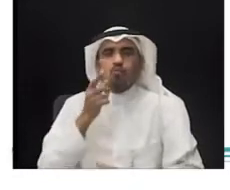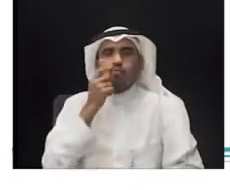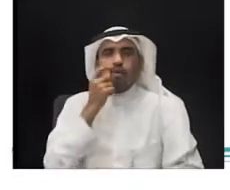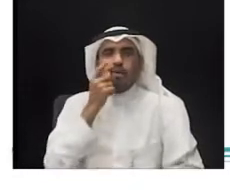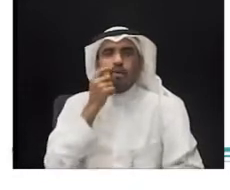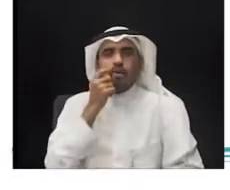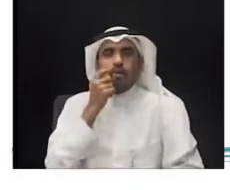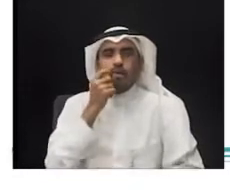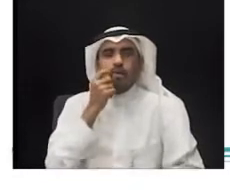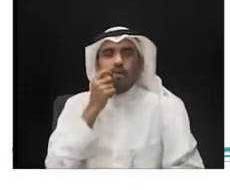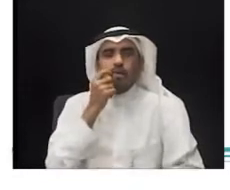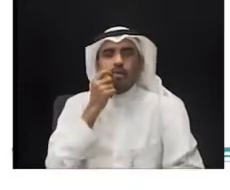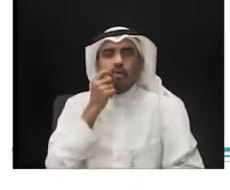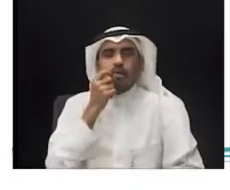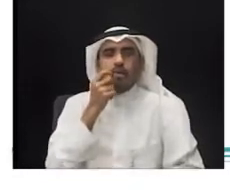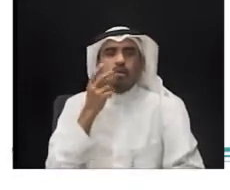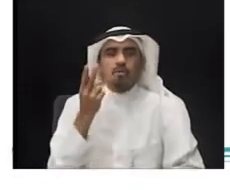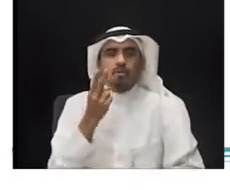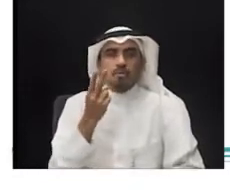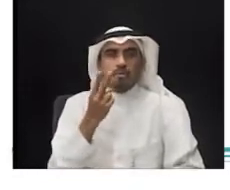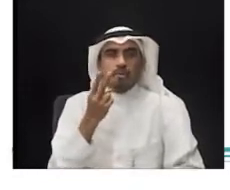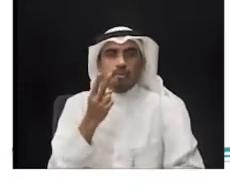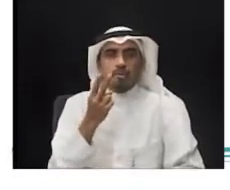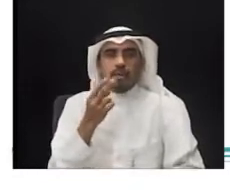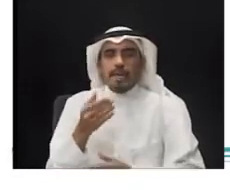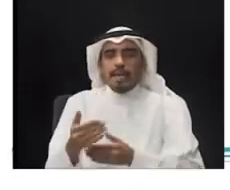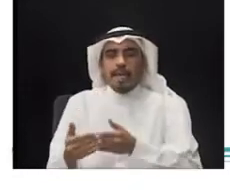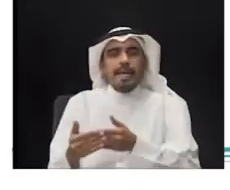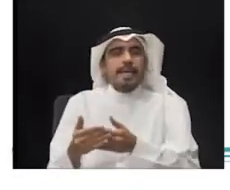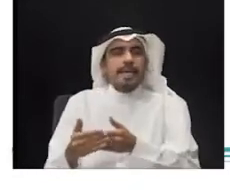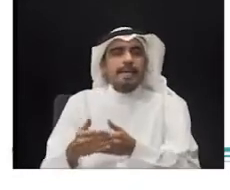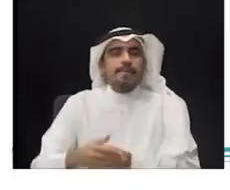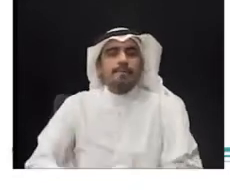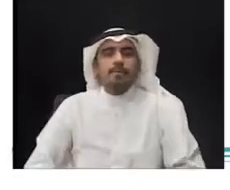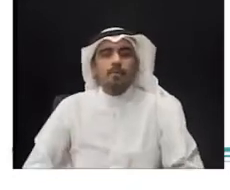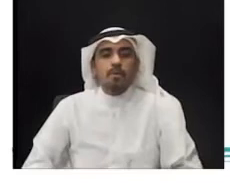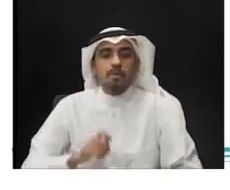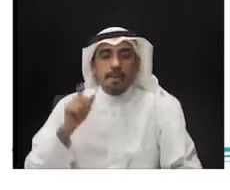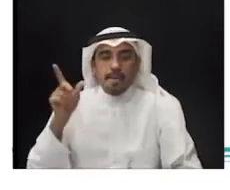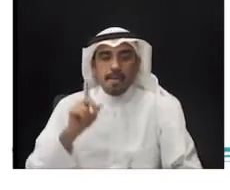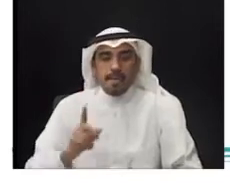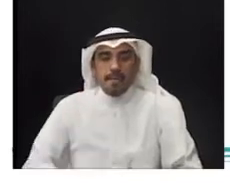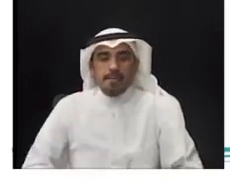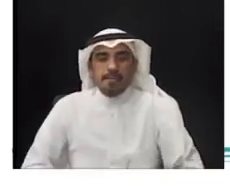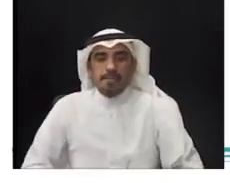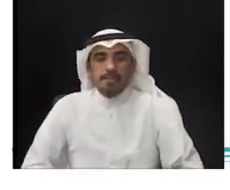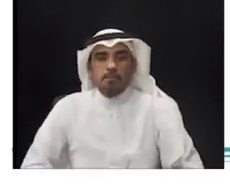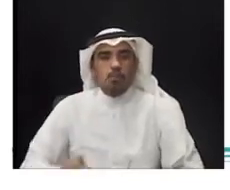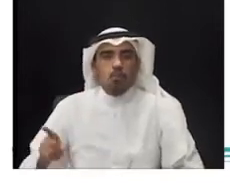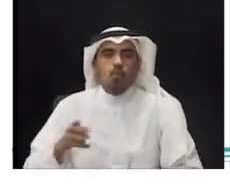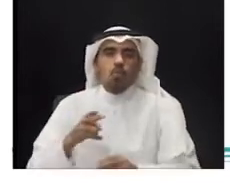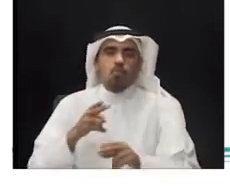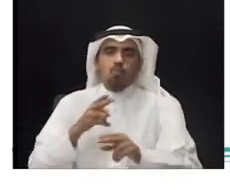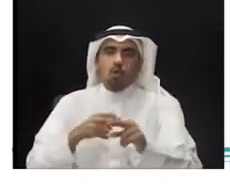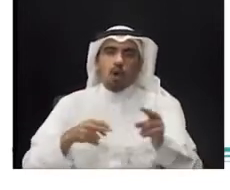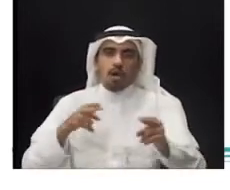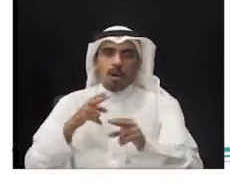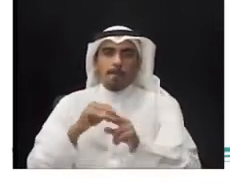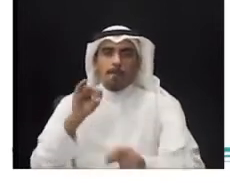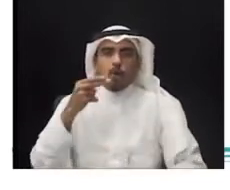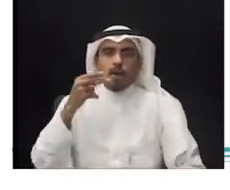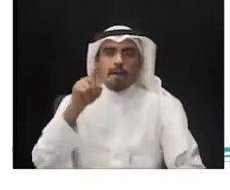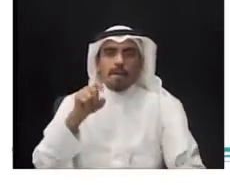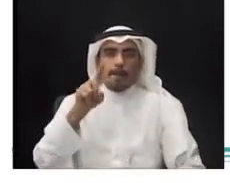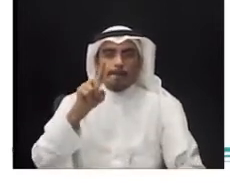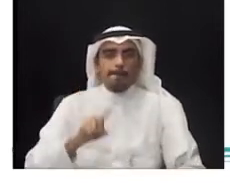وهذين تدل على المذكر المثنى وتدل على مشار إليه قريب وليس بعيد مثل تلك،